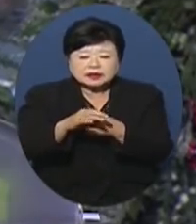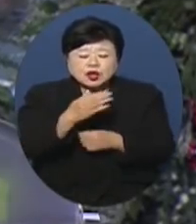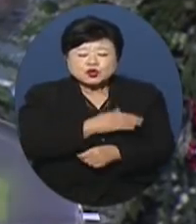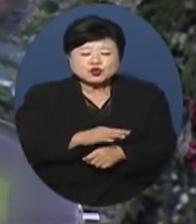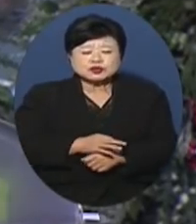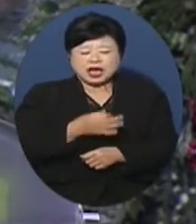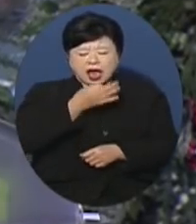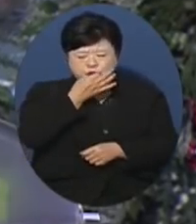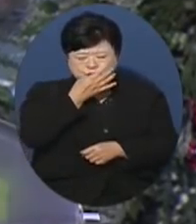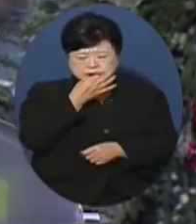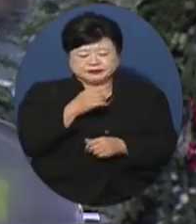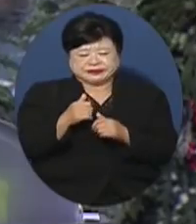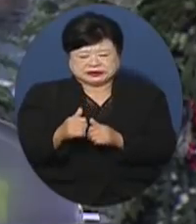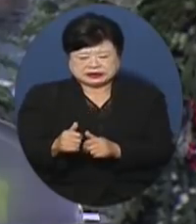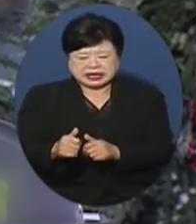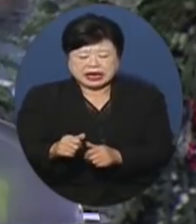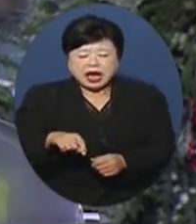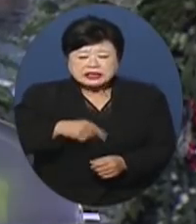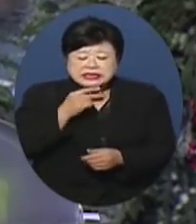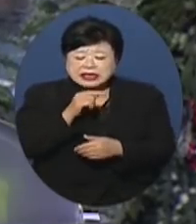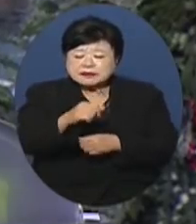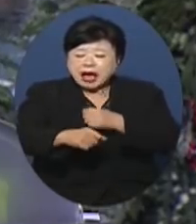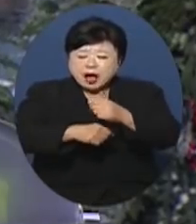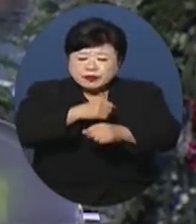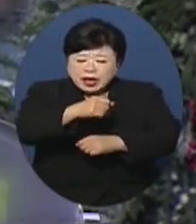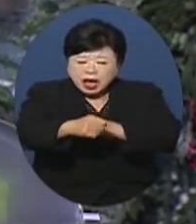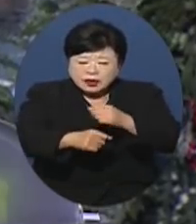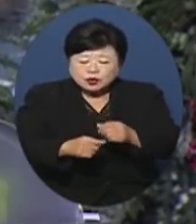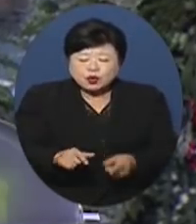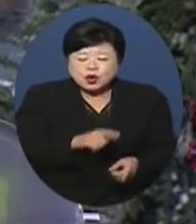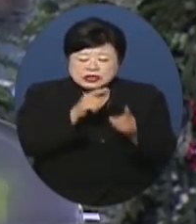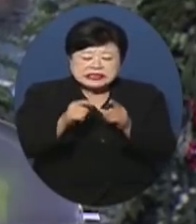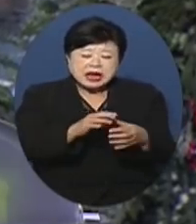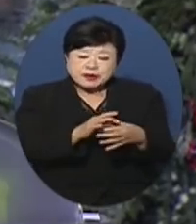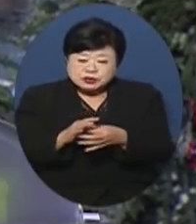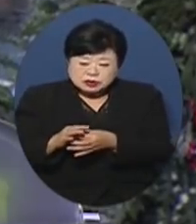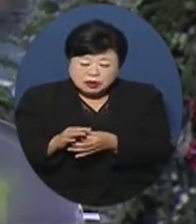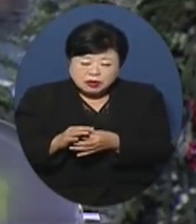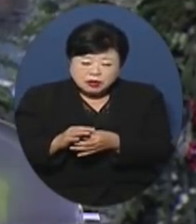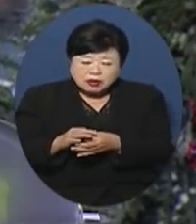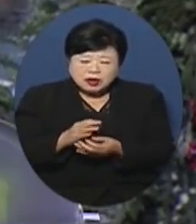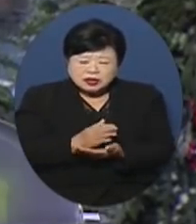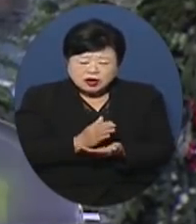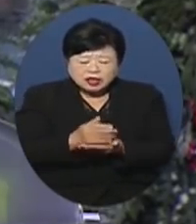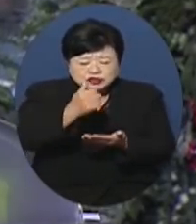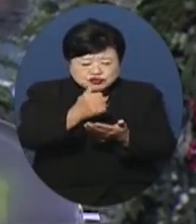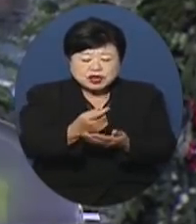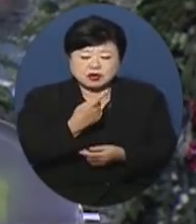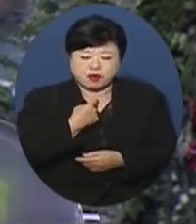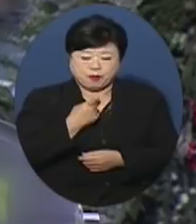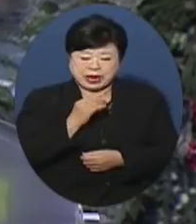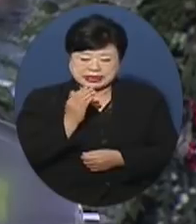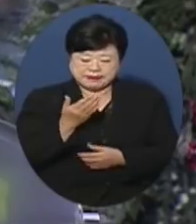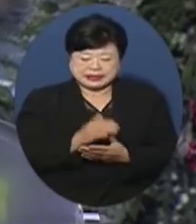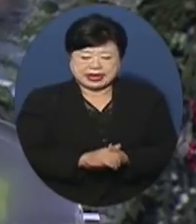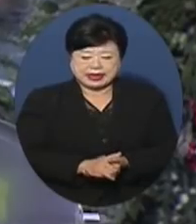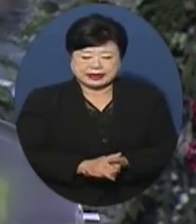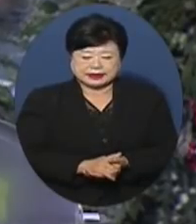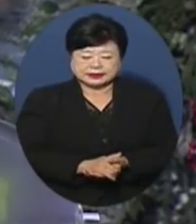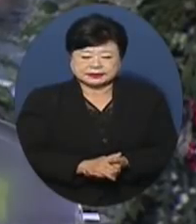육체의 욕심을 따라 자기 마음대로 살면서 온갖 죄를 짓게 되는